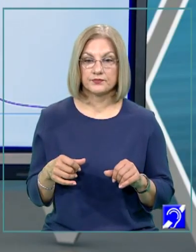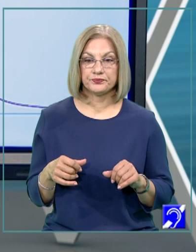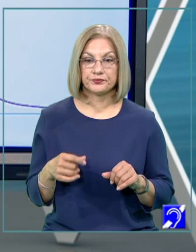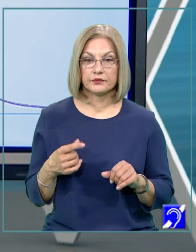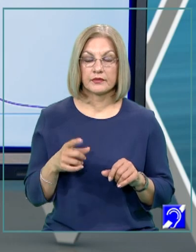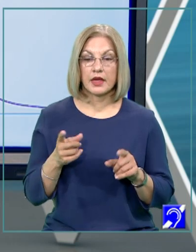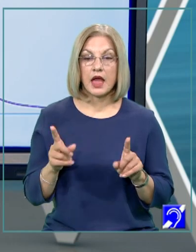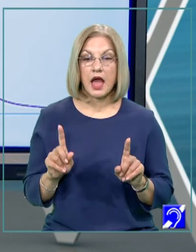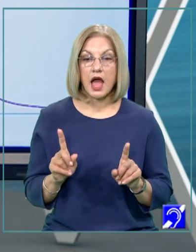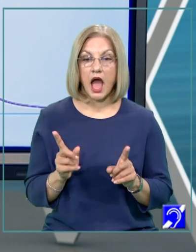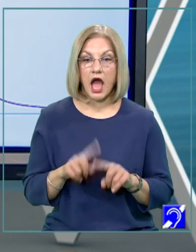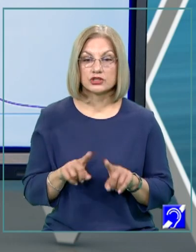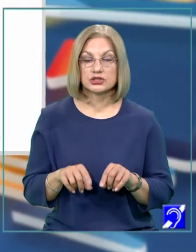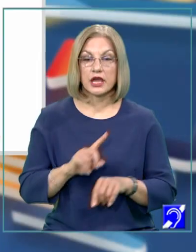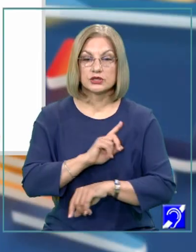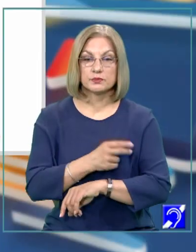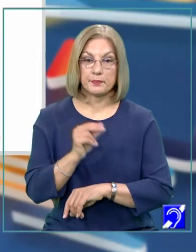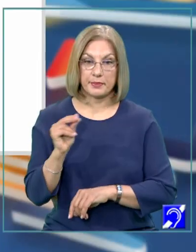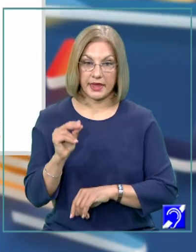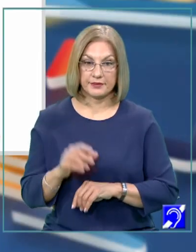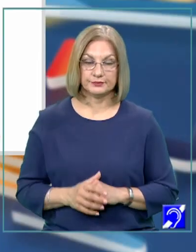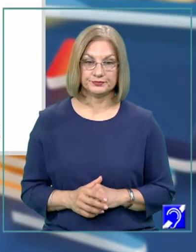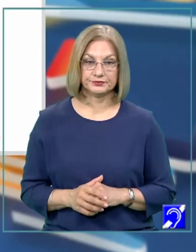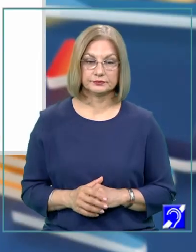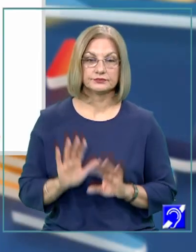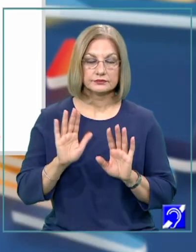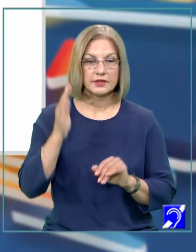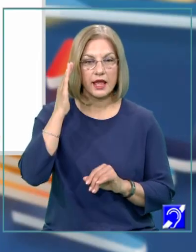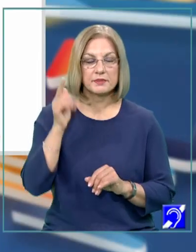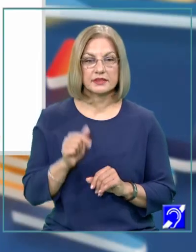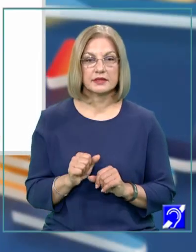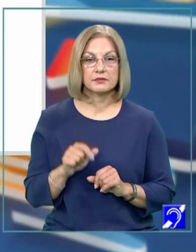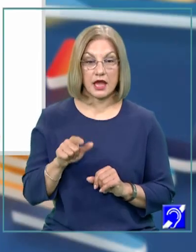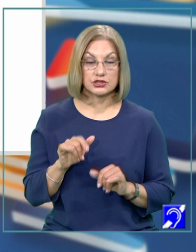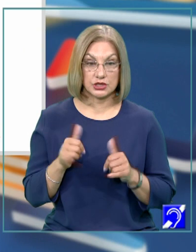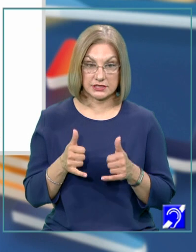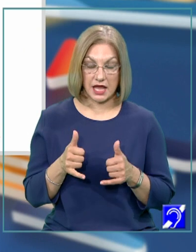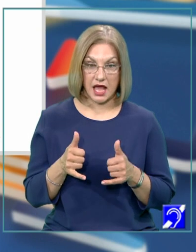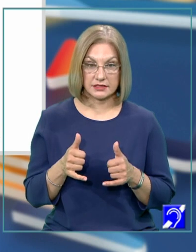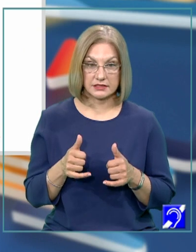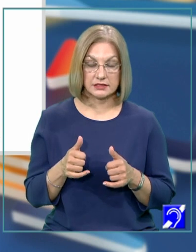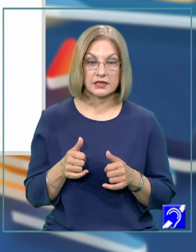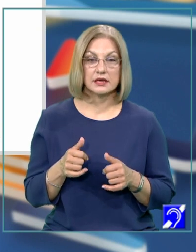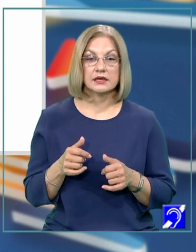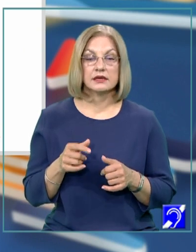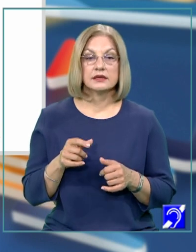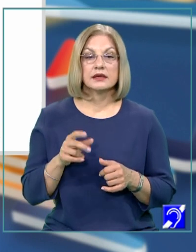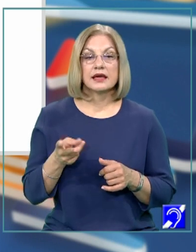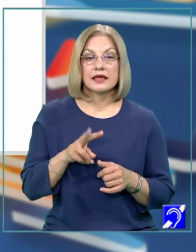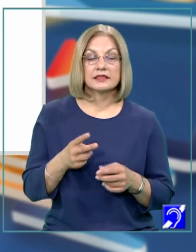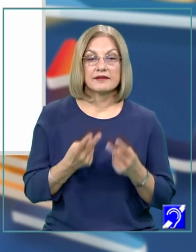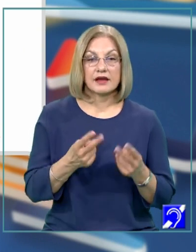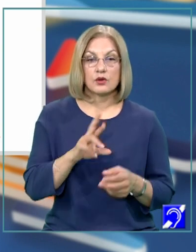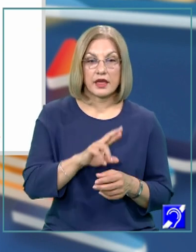aceeași putere pe ne reamintim faptul că în acest caz între valorile